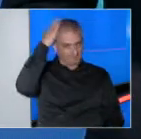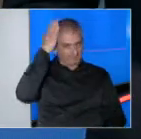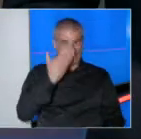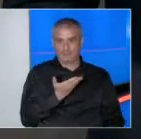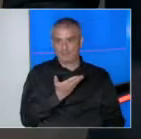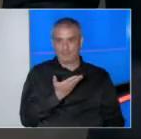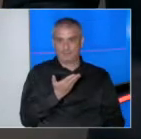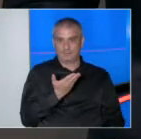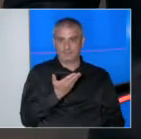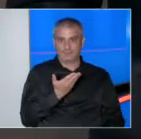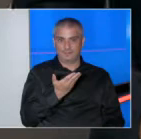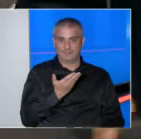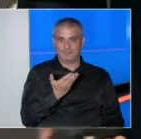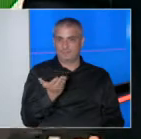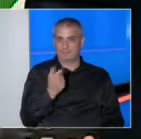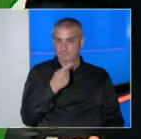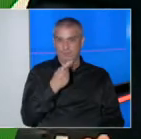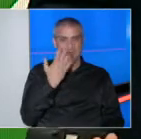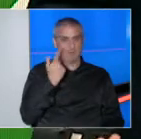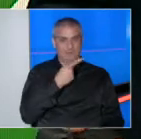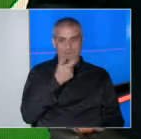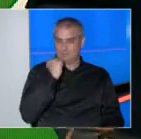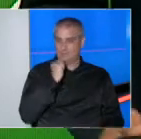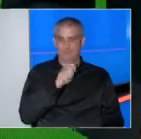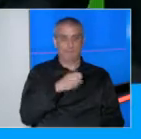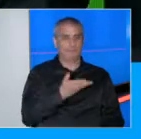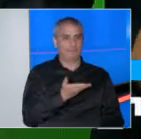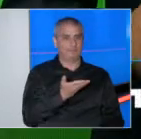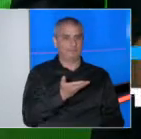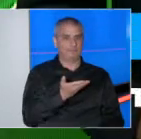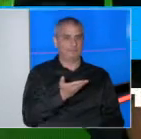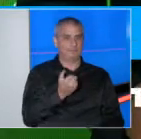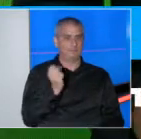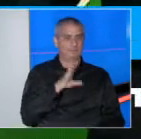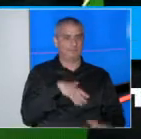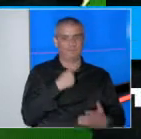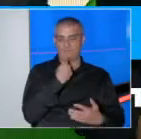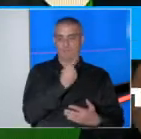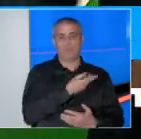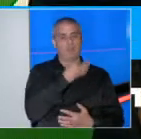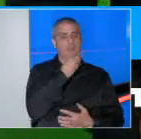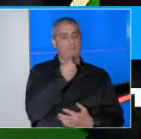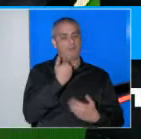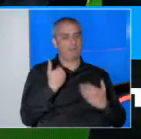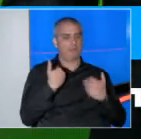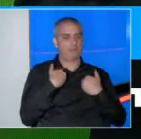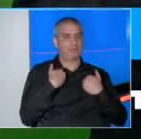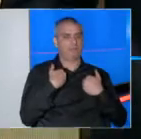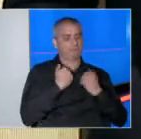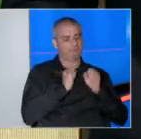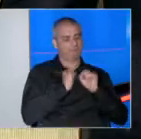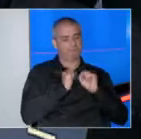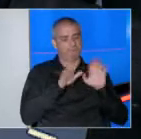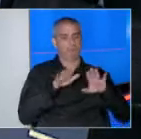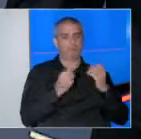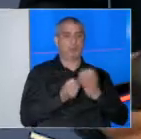בנט. הוא היה כאן אתמול בכנסת, בא והציר ואמר, אני הולך